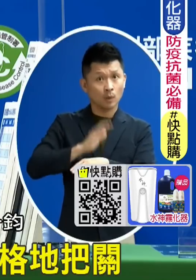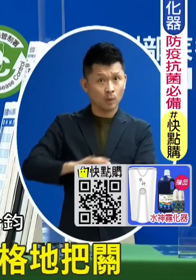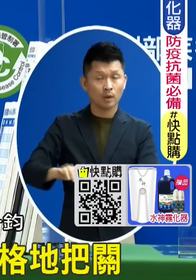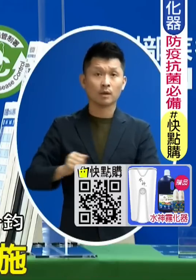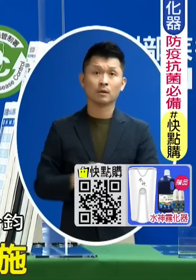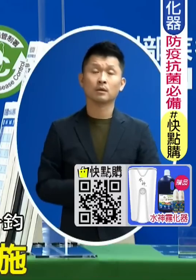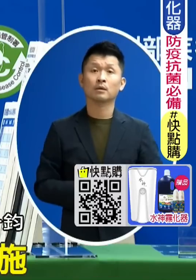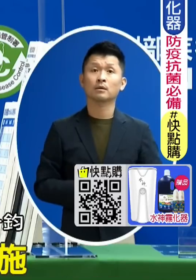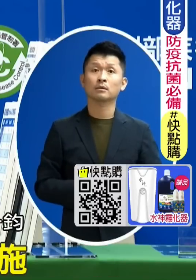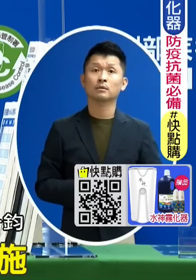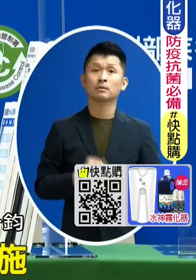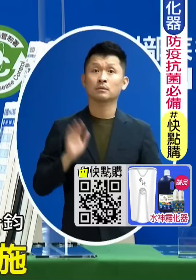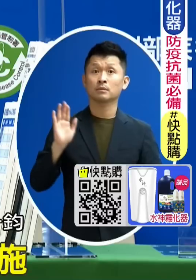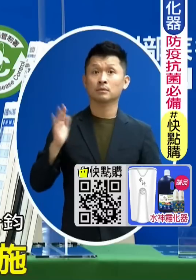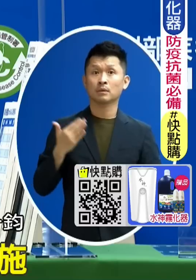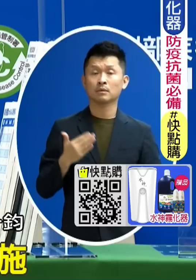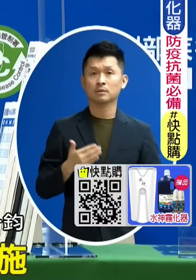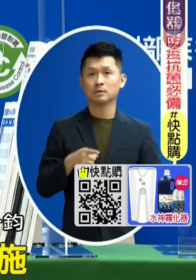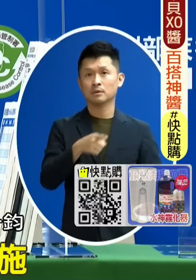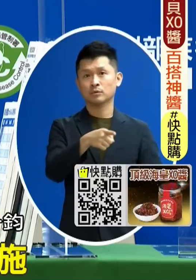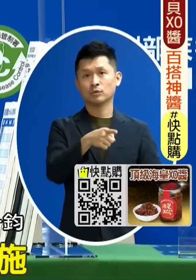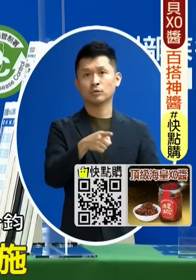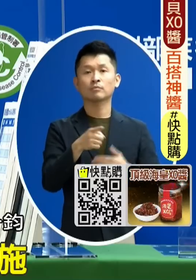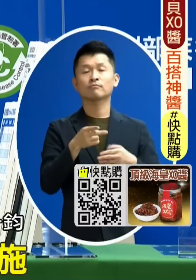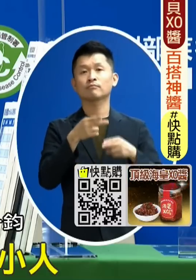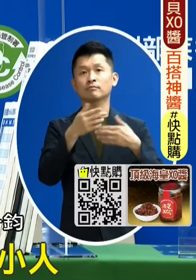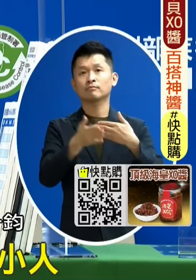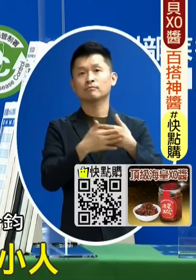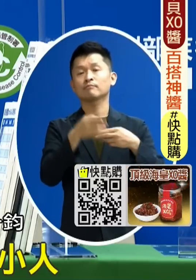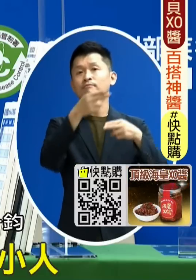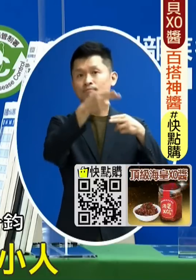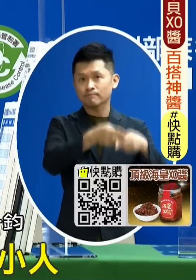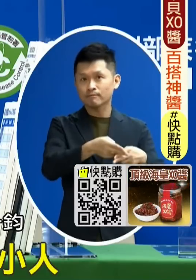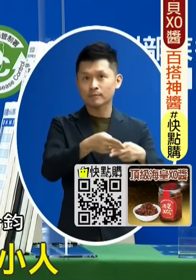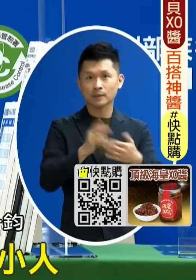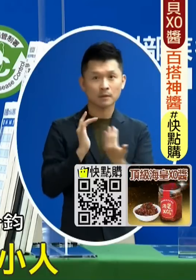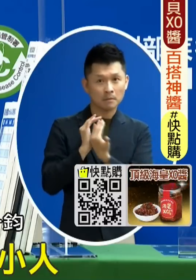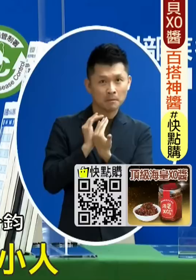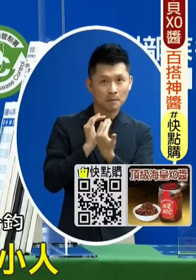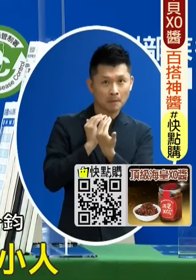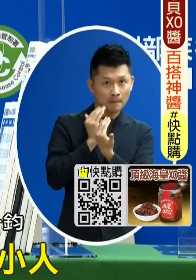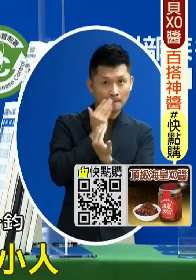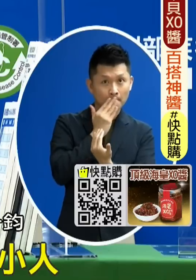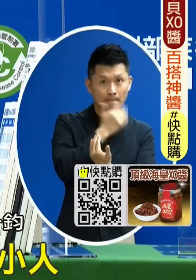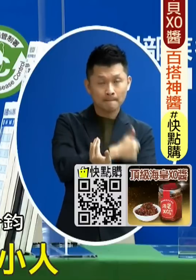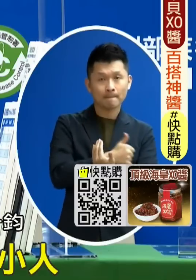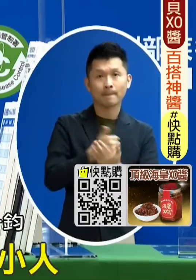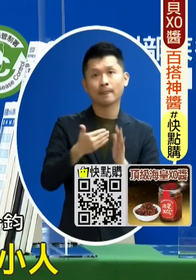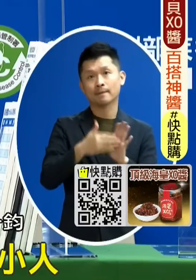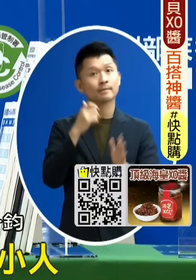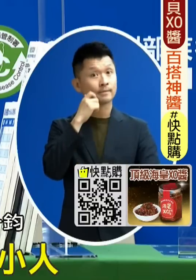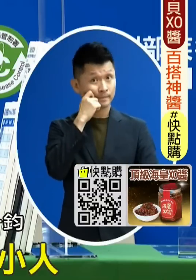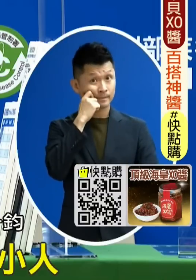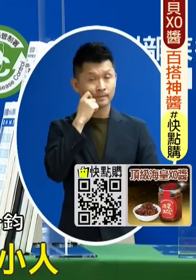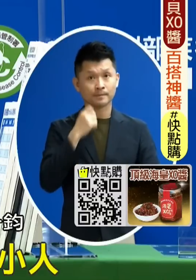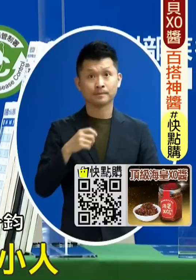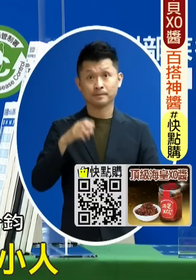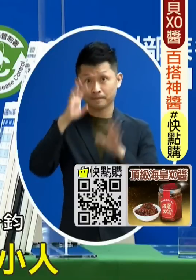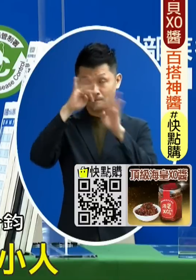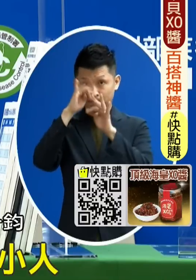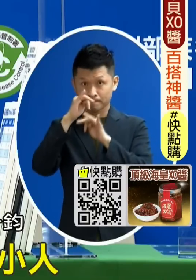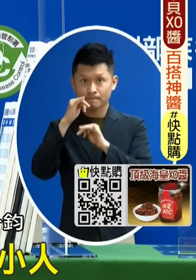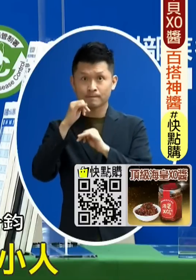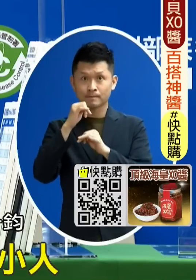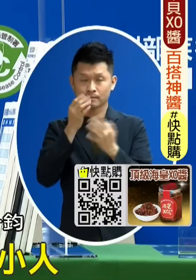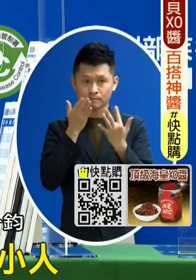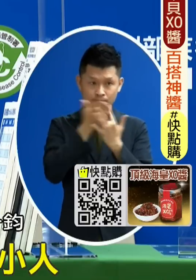措施是可能是防君子不防小人，所以在这个事件发生之后，当然我们的检调单位都有介入去进行严